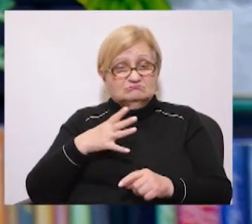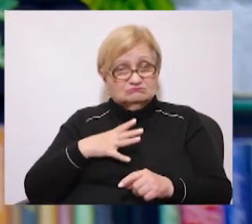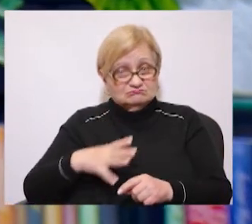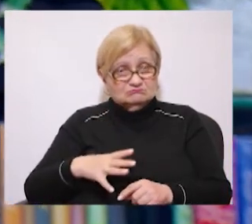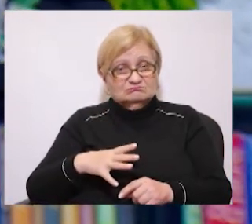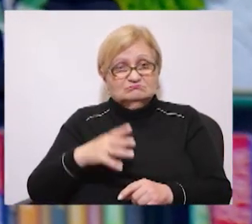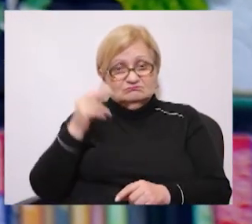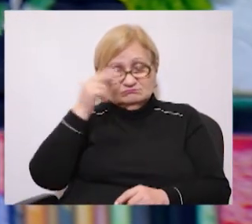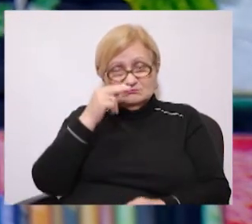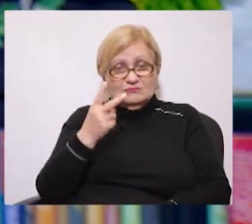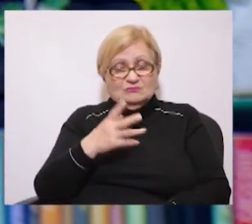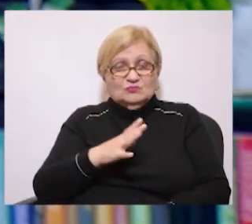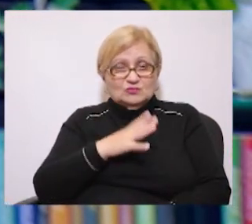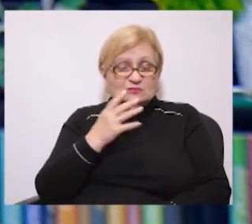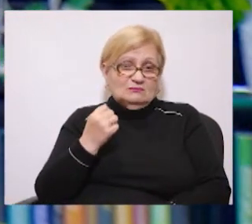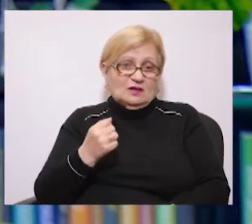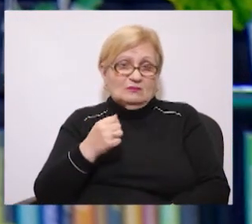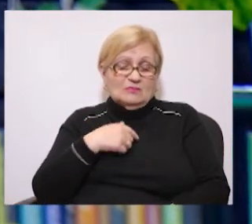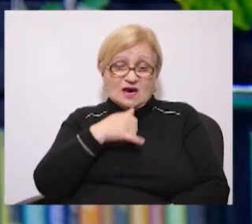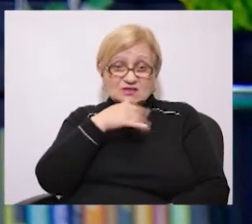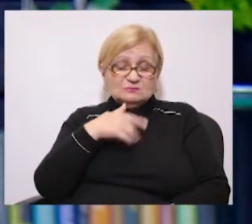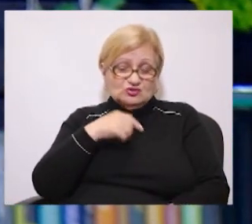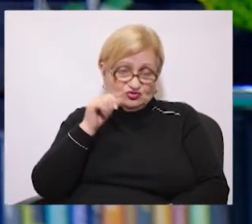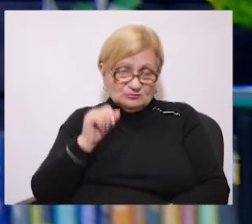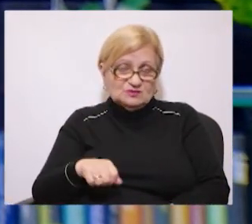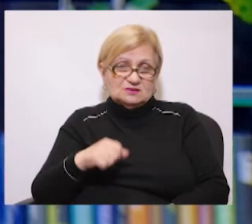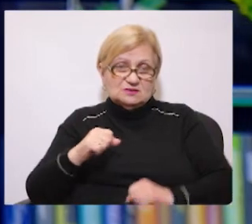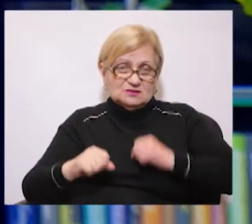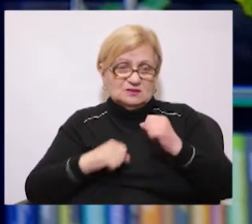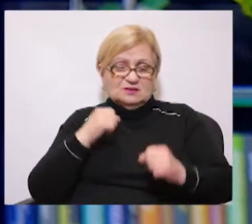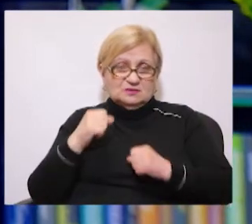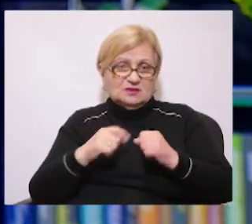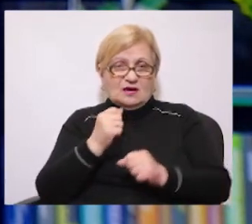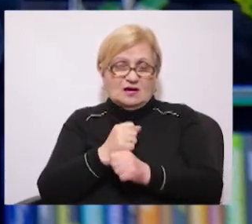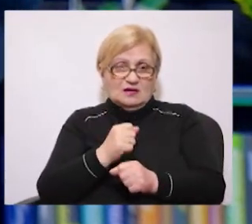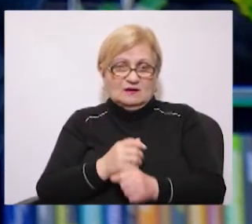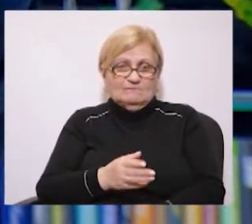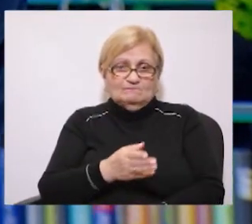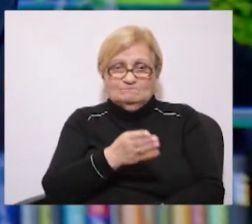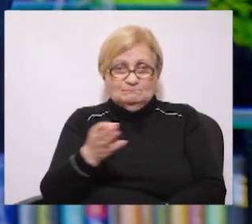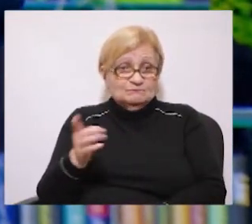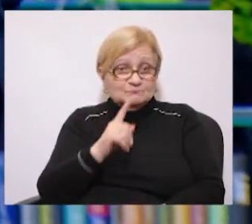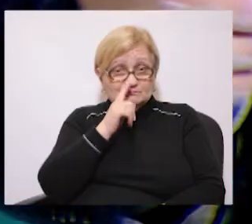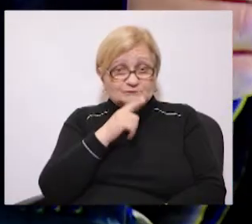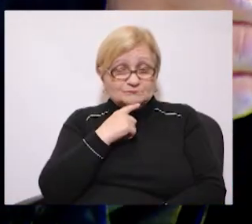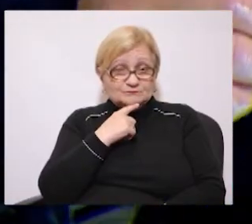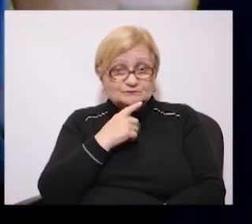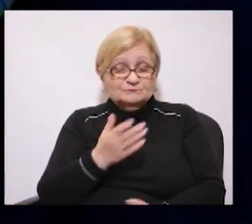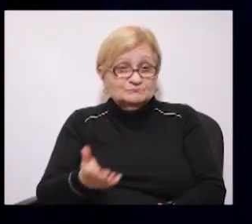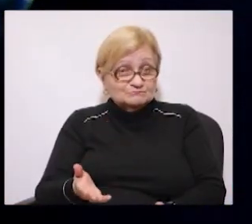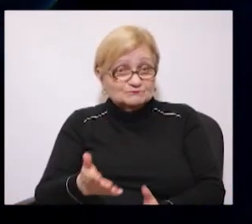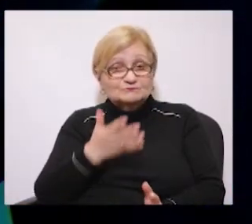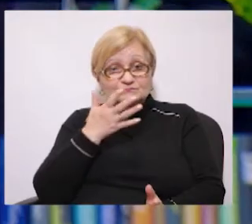ვთქვათ, მაშინ ახარ ყოჩაღი და მაგარი, თუ იტყვი, რომ არ შემიძლია, კი არა, შემიძლია და მე წურეთ შეგიძლიათ. აი, რა იყო ახლა გაუგებარი, არაფერი